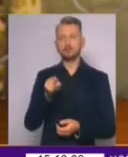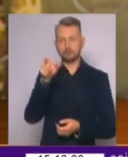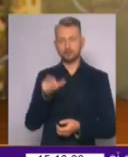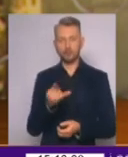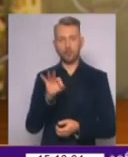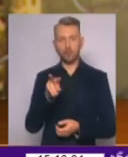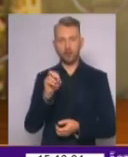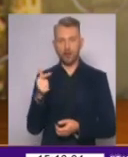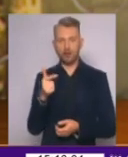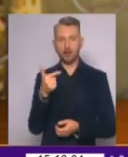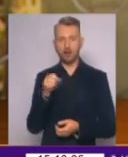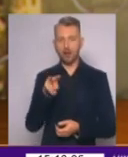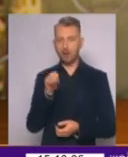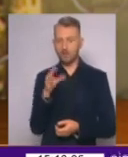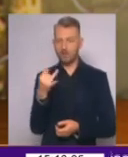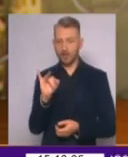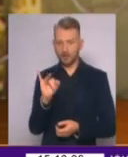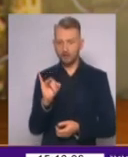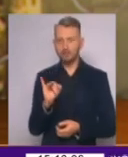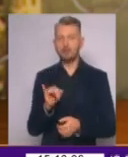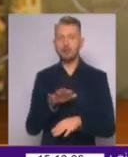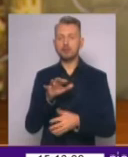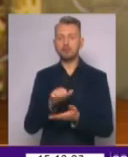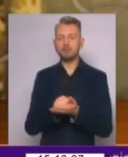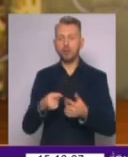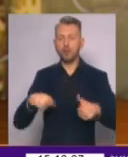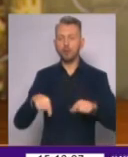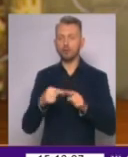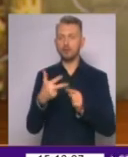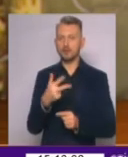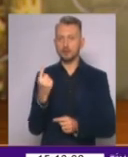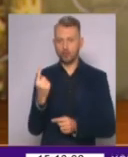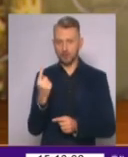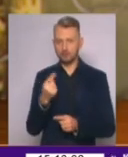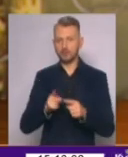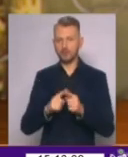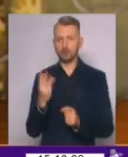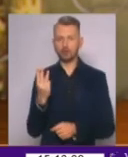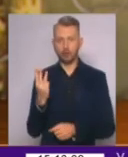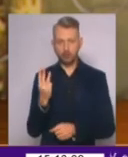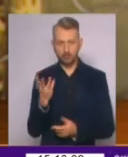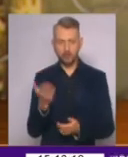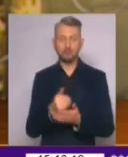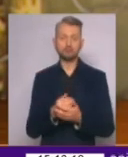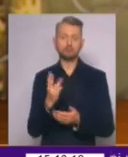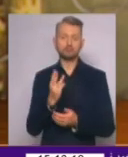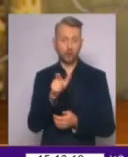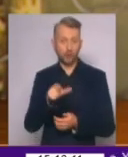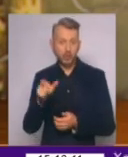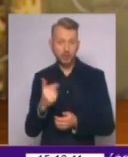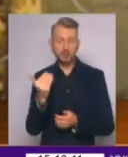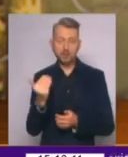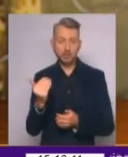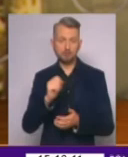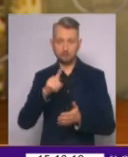і проанонсувала хвилину тому, дійсно опікується округом номер 31. Це Троєщина. Тож, троєщинці, з вашими практичними зверненнями